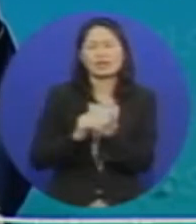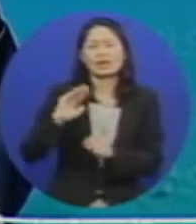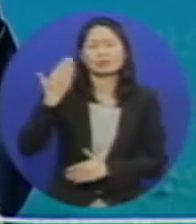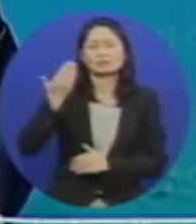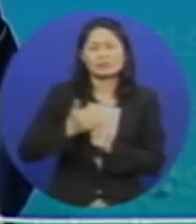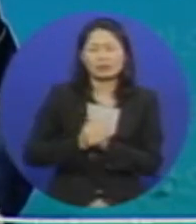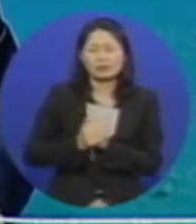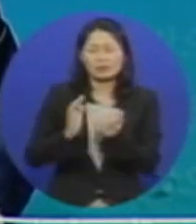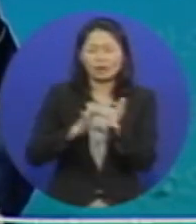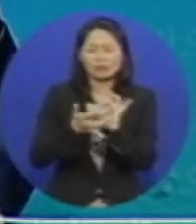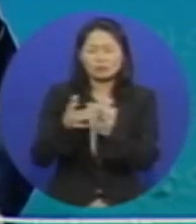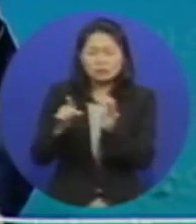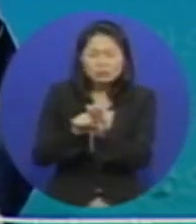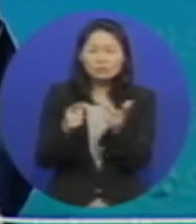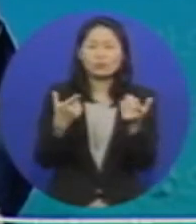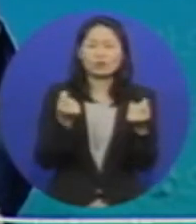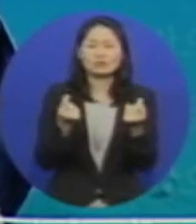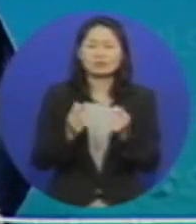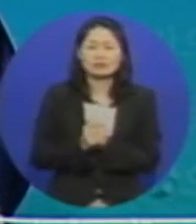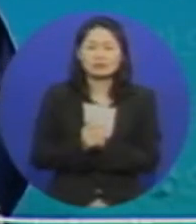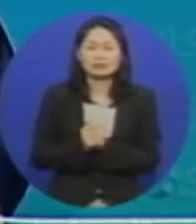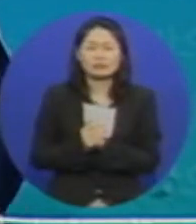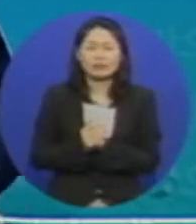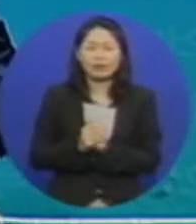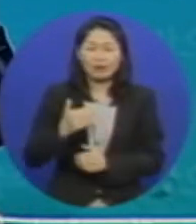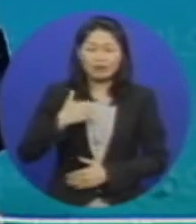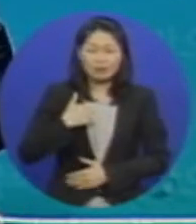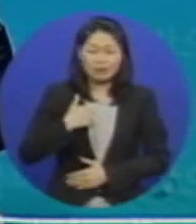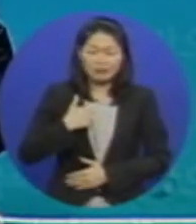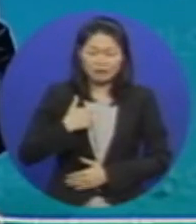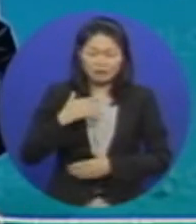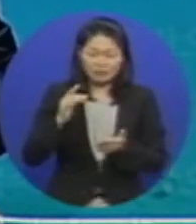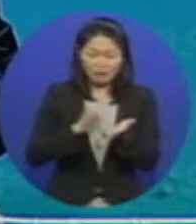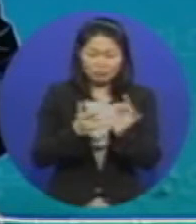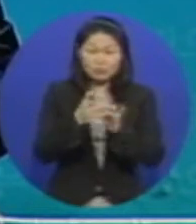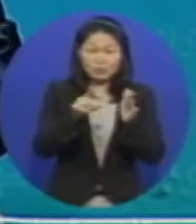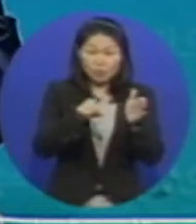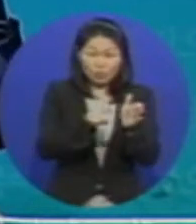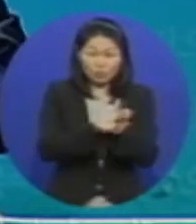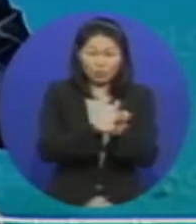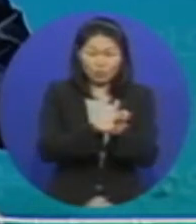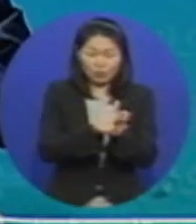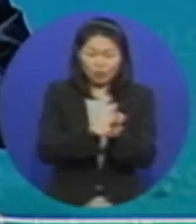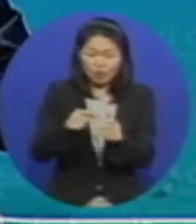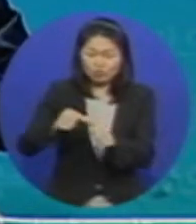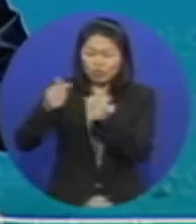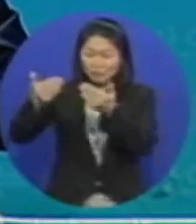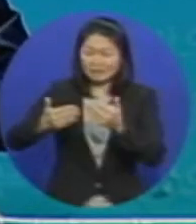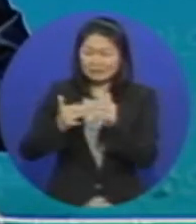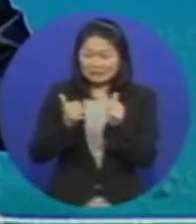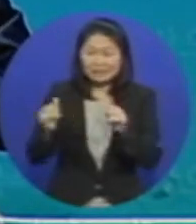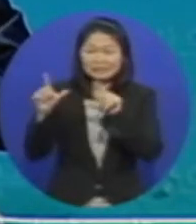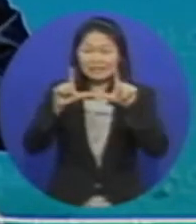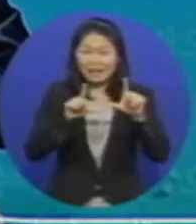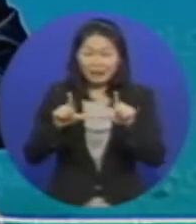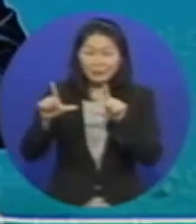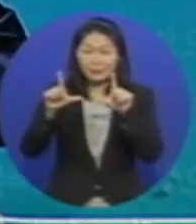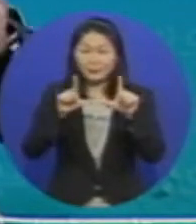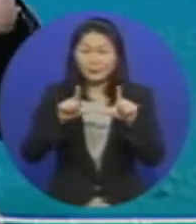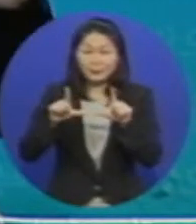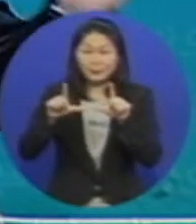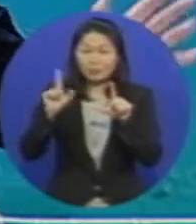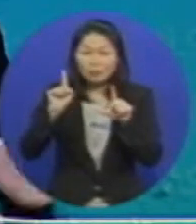예수 믿고 사는 것도 마찬가지예요 내가 이제 예수 믿고 내가 구원받은 자 의 삶을 사는 것은